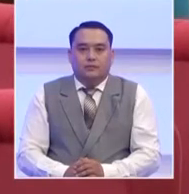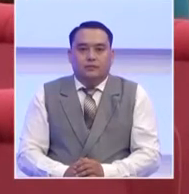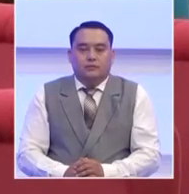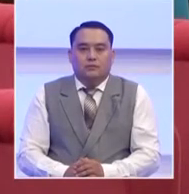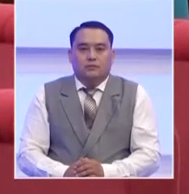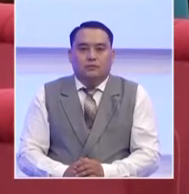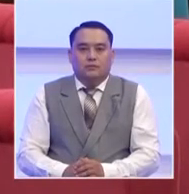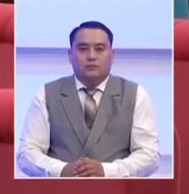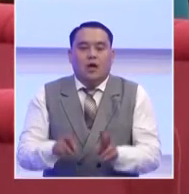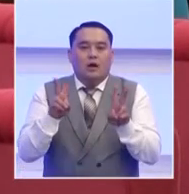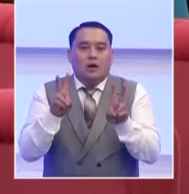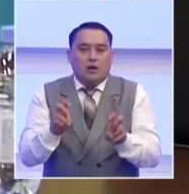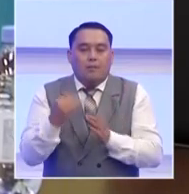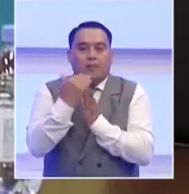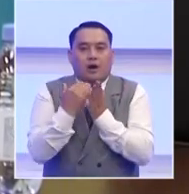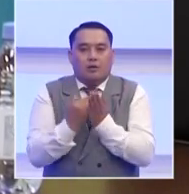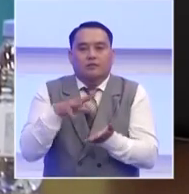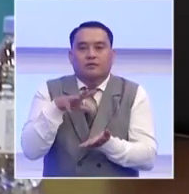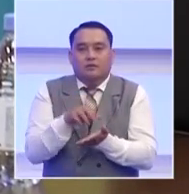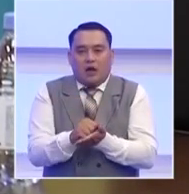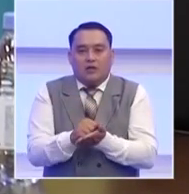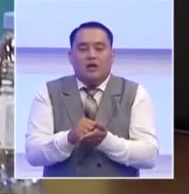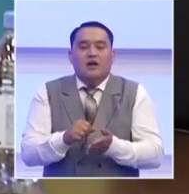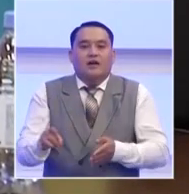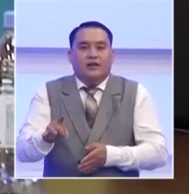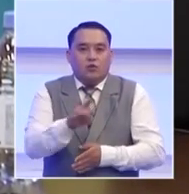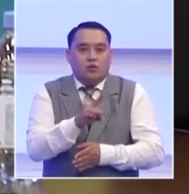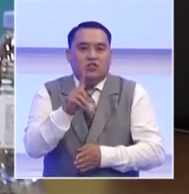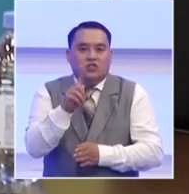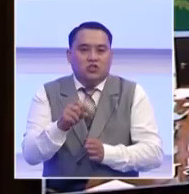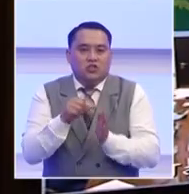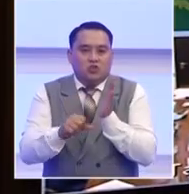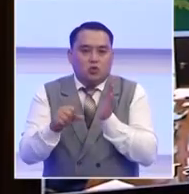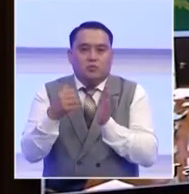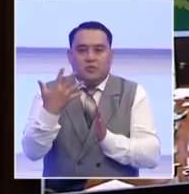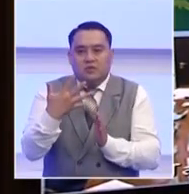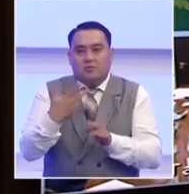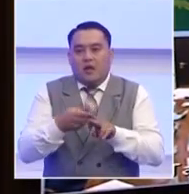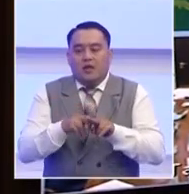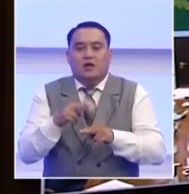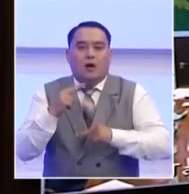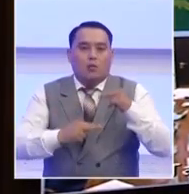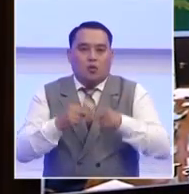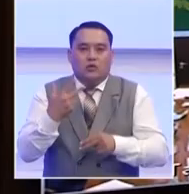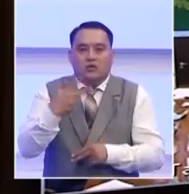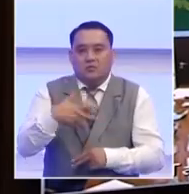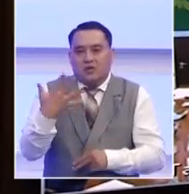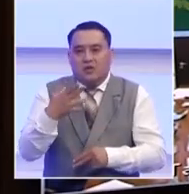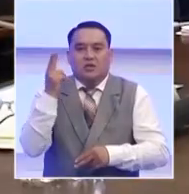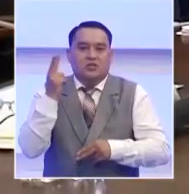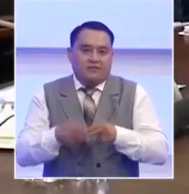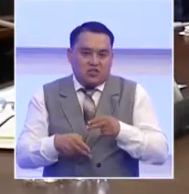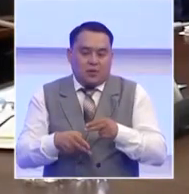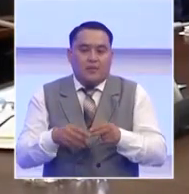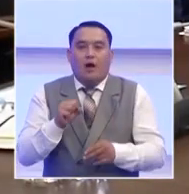В рамках программы «Дорожная карта занятости» в регионе реализуется 695 проектов. На 35 из них работы уже завершены. Следует